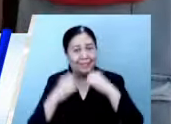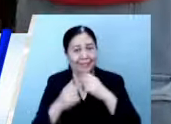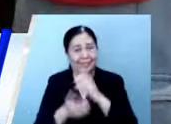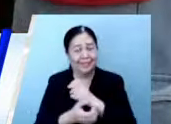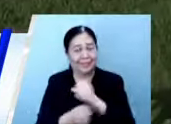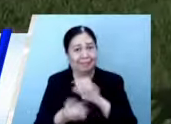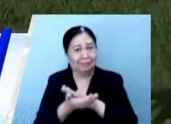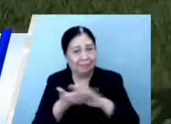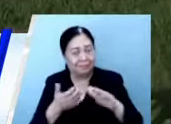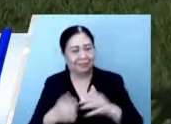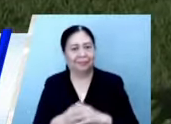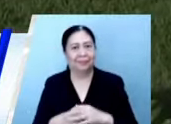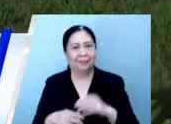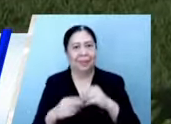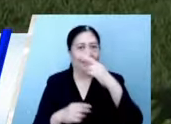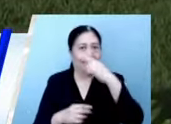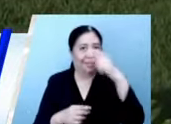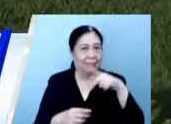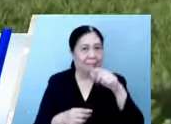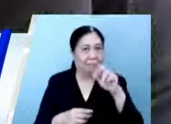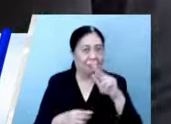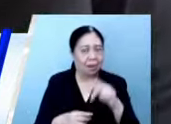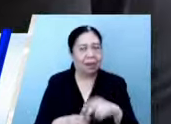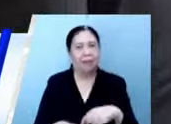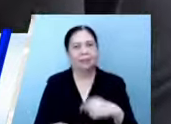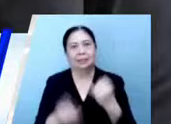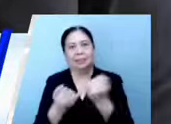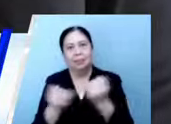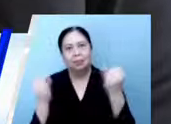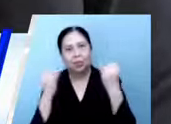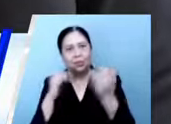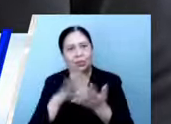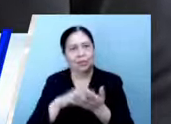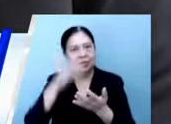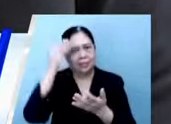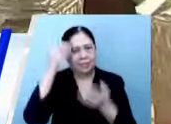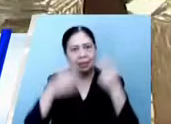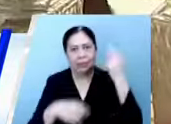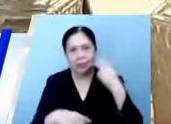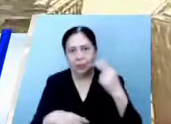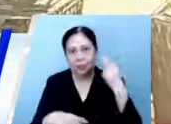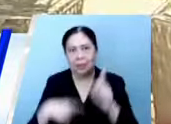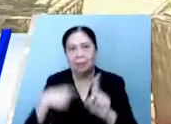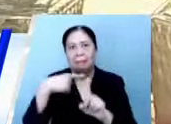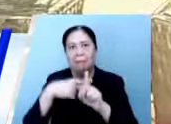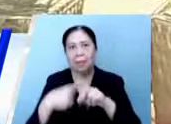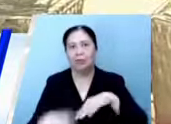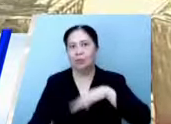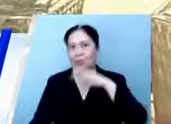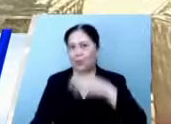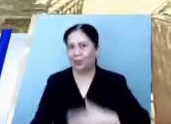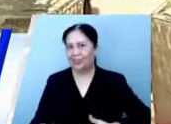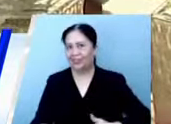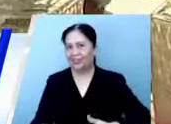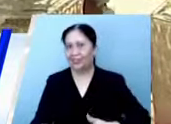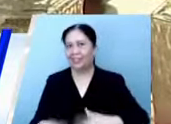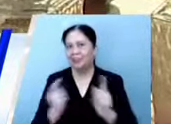at Intramuros, natuto ka na ng kasaysayan. Nabusok pa ang iyong tiyan at may nakilala ka